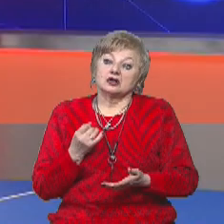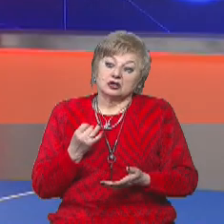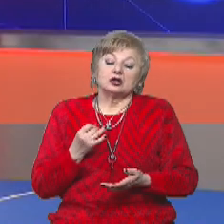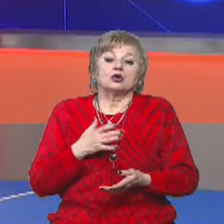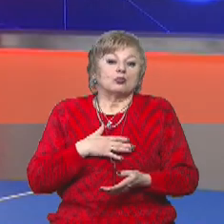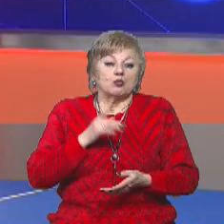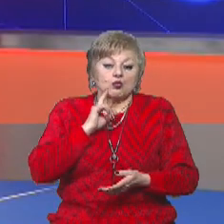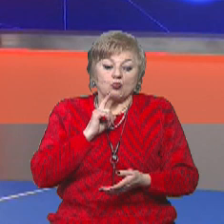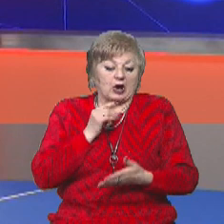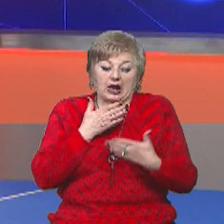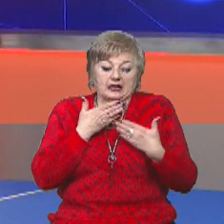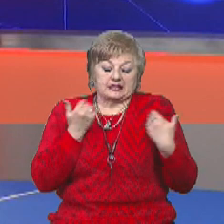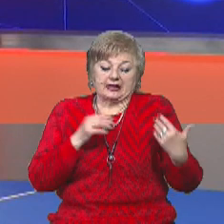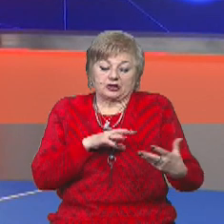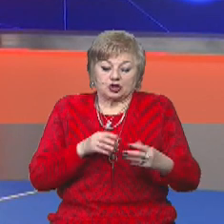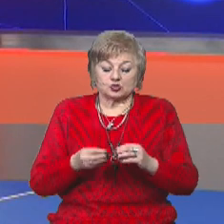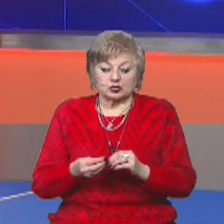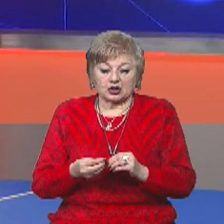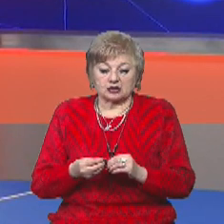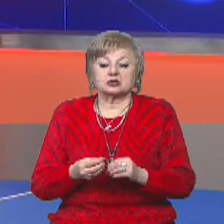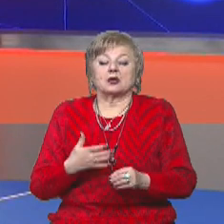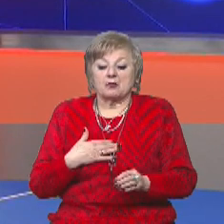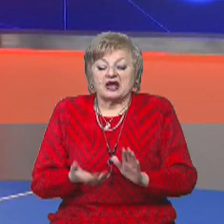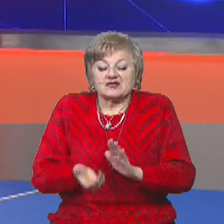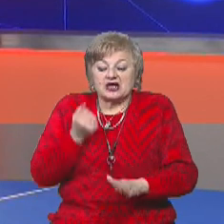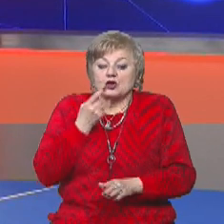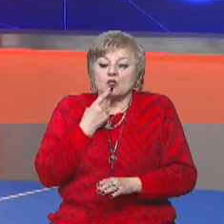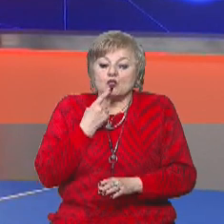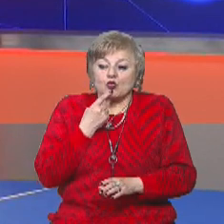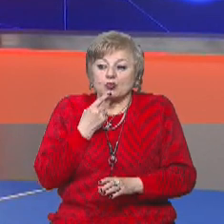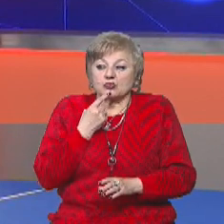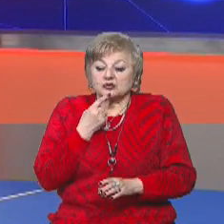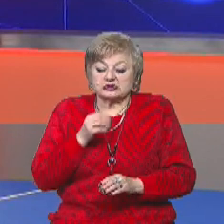ми поки що не маємо результатів. Ми взяли проби